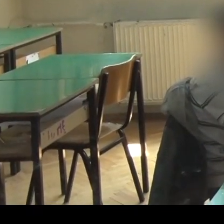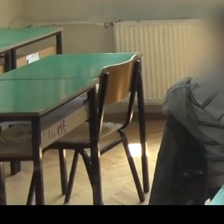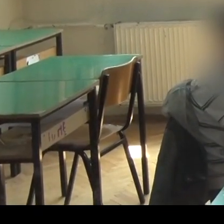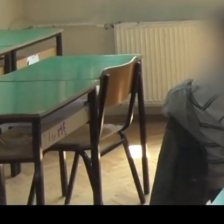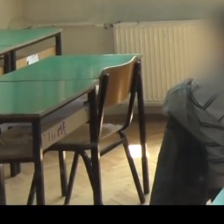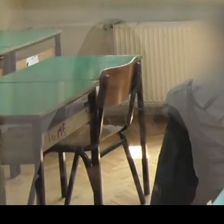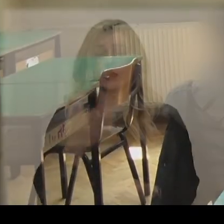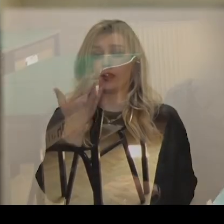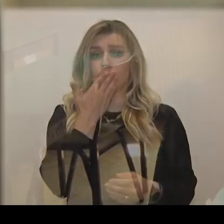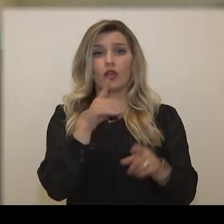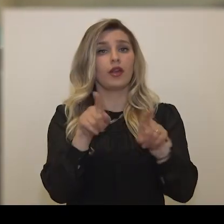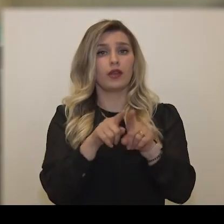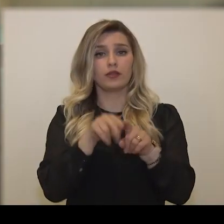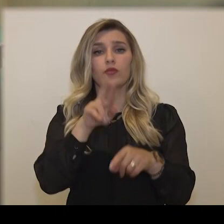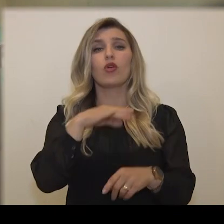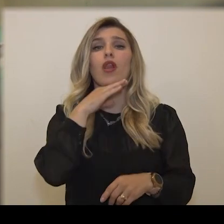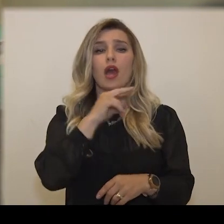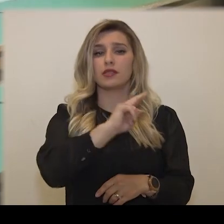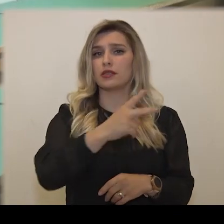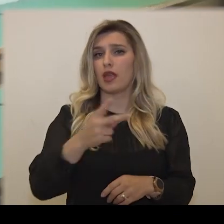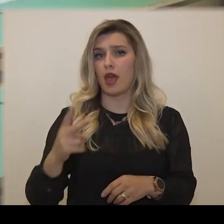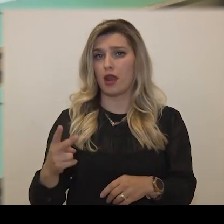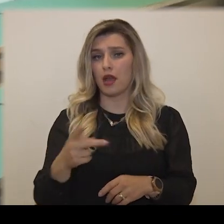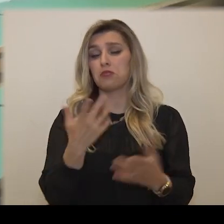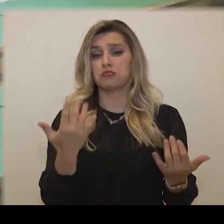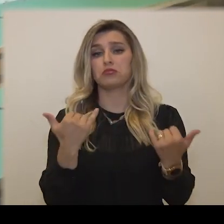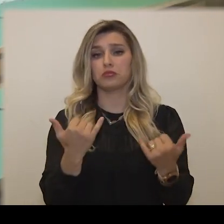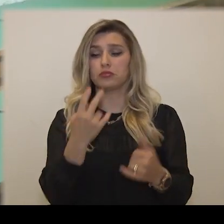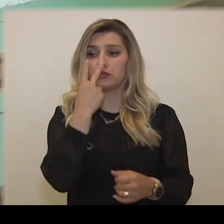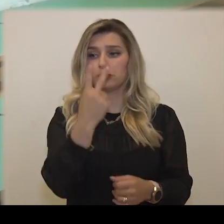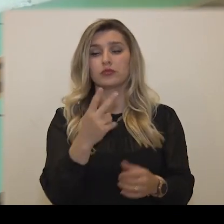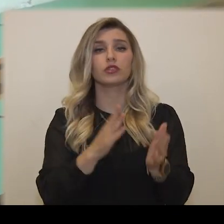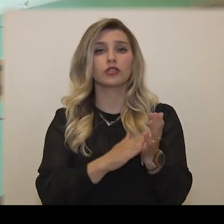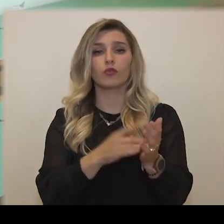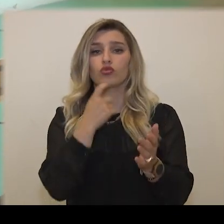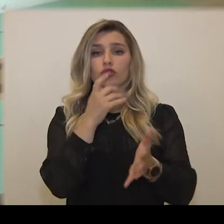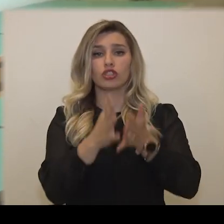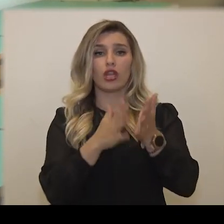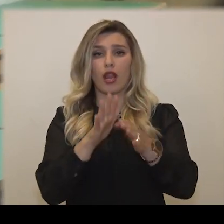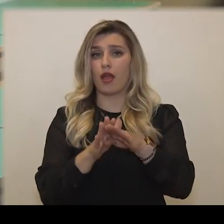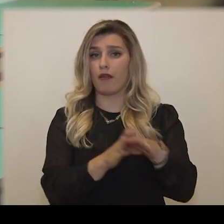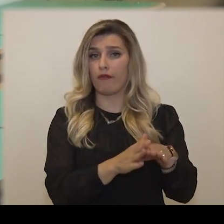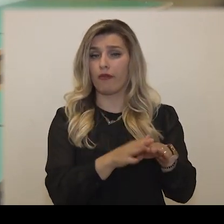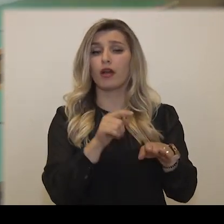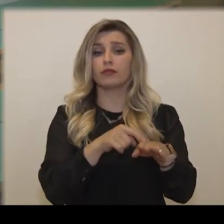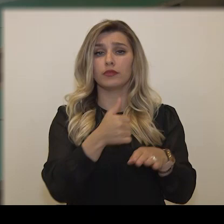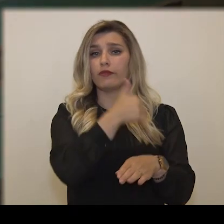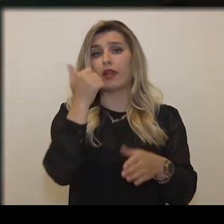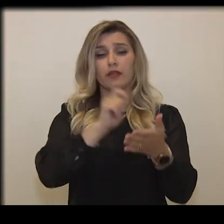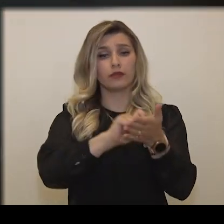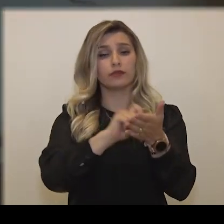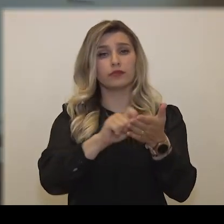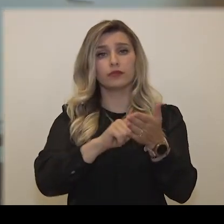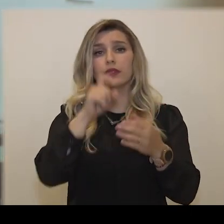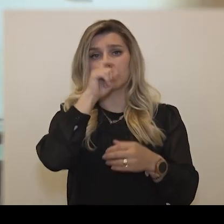Mësimi një zhvillohet edhe në klasët e tjera. Në rast duke anashkaluar gjuhën e shenjave, por vetëm duke shkruar në